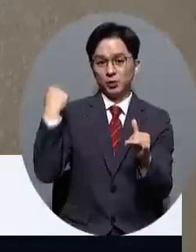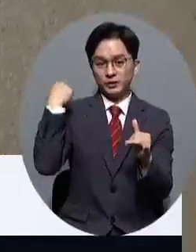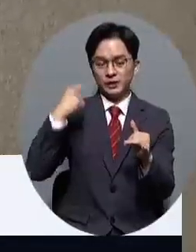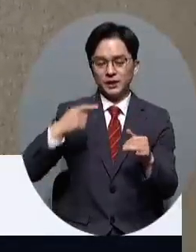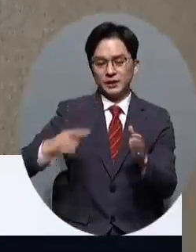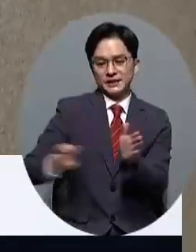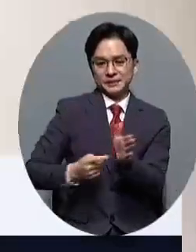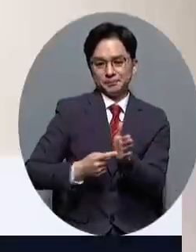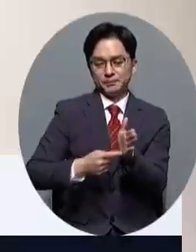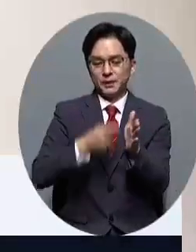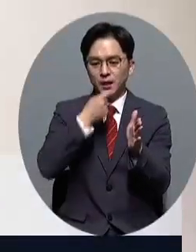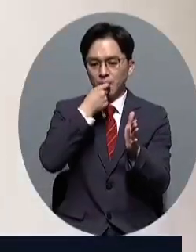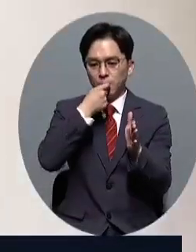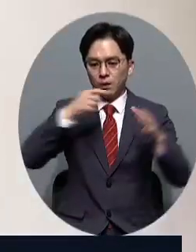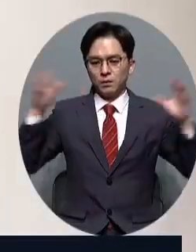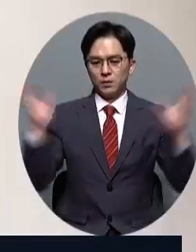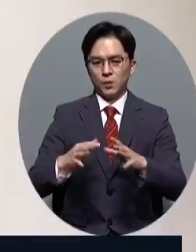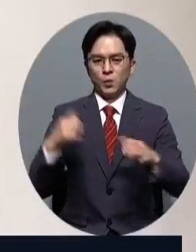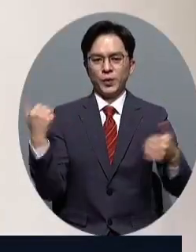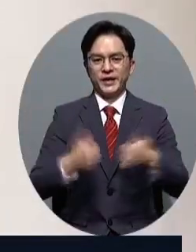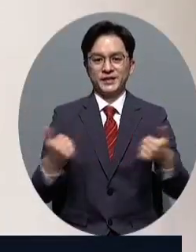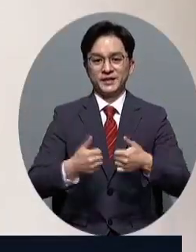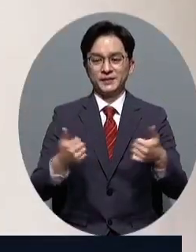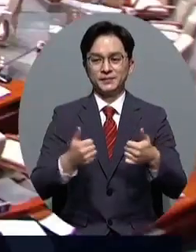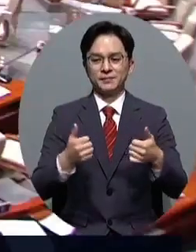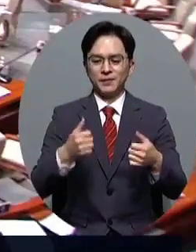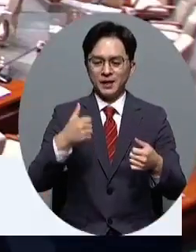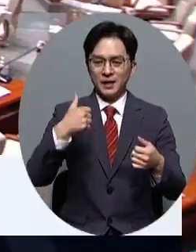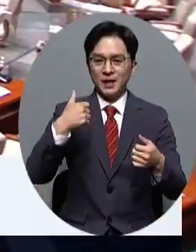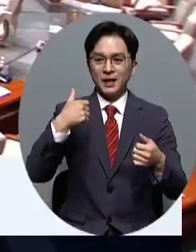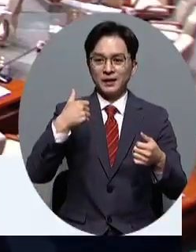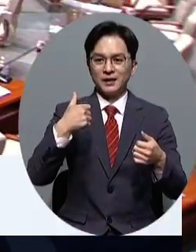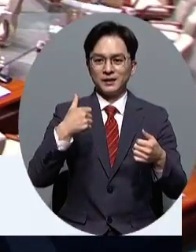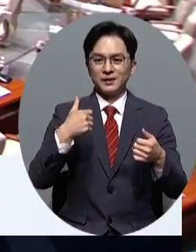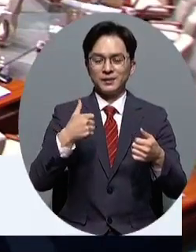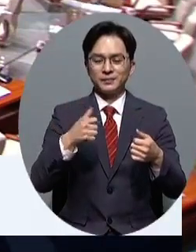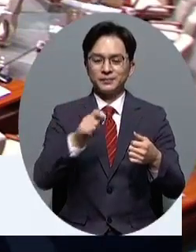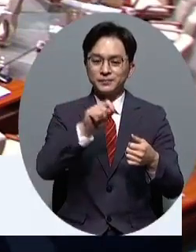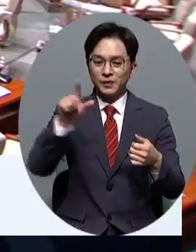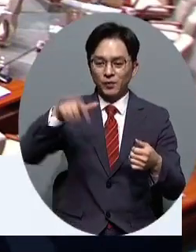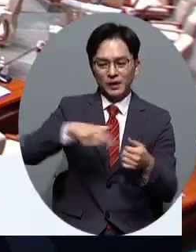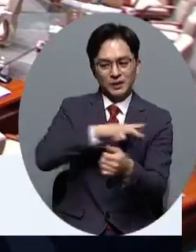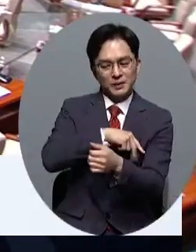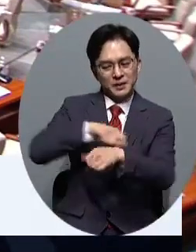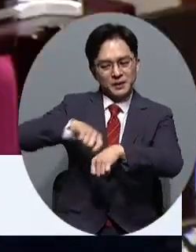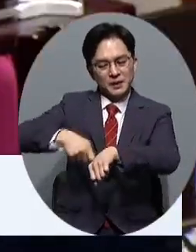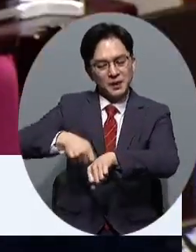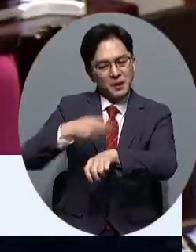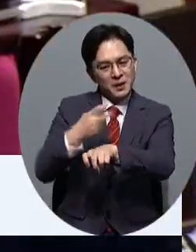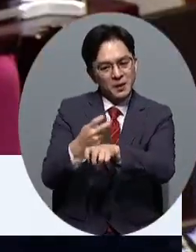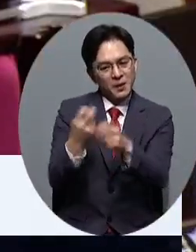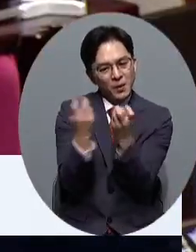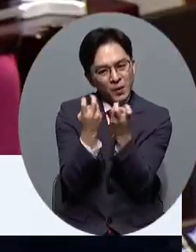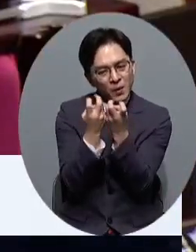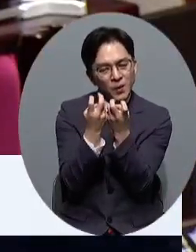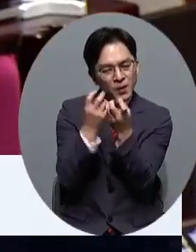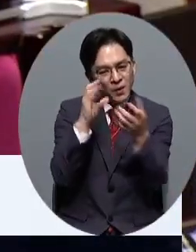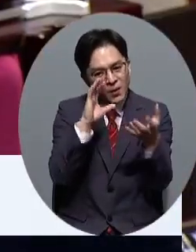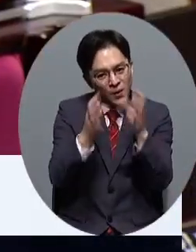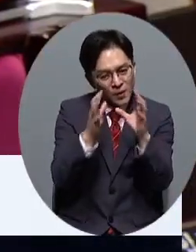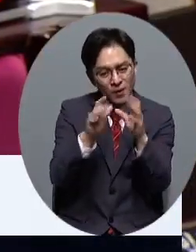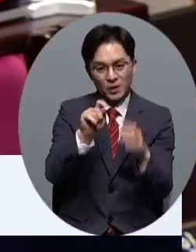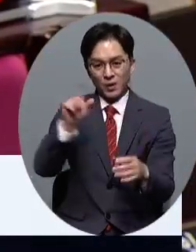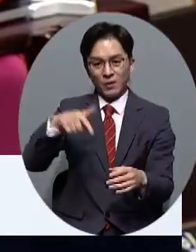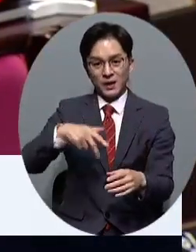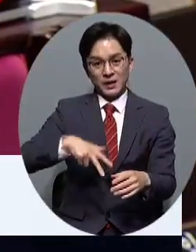의원의 거취를 논의했습니다. 아들 명의의 입장문을 공개하며 의혹 해명에 적극적이었던 곽상도 의원은 결국